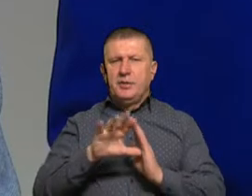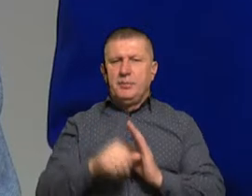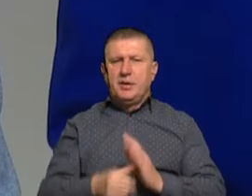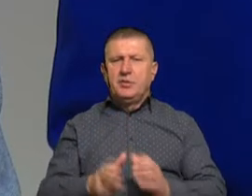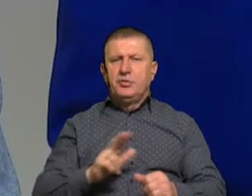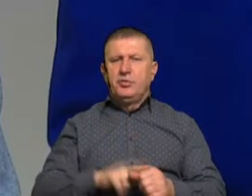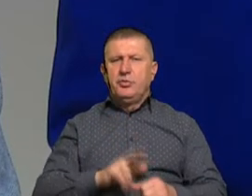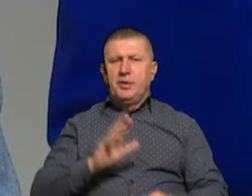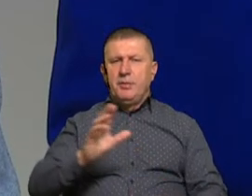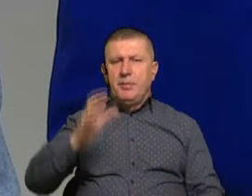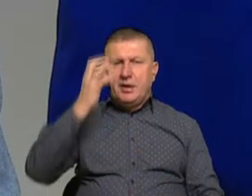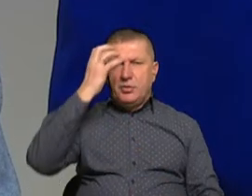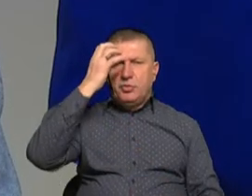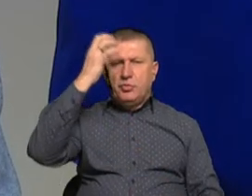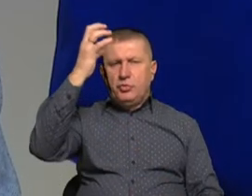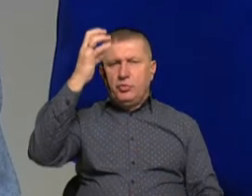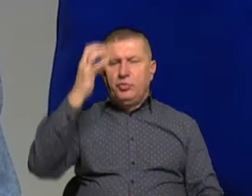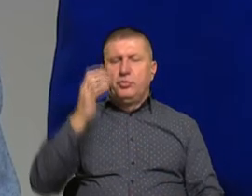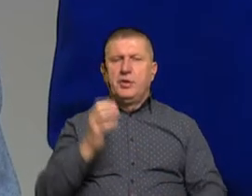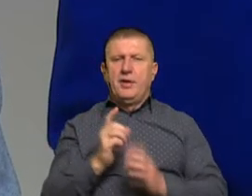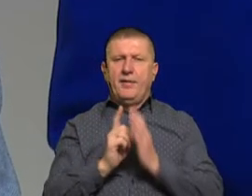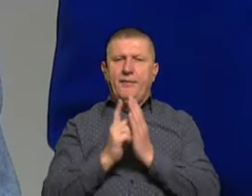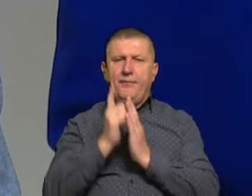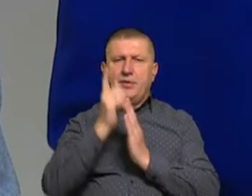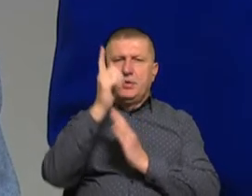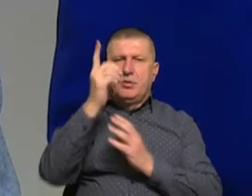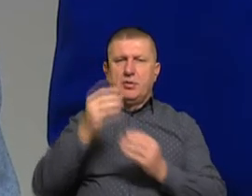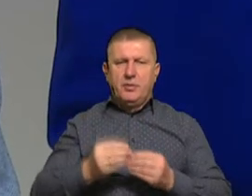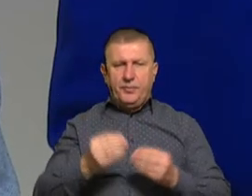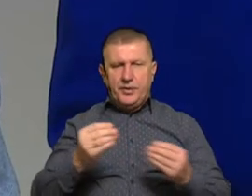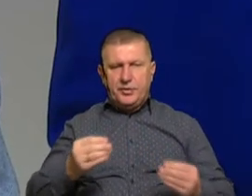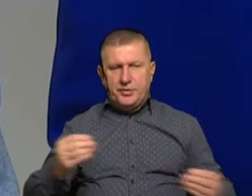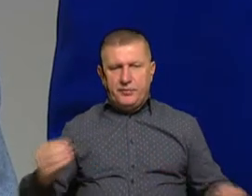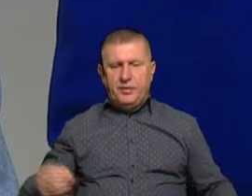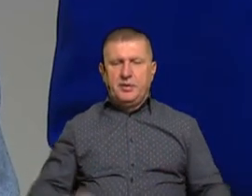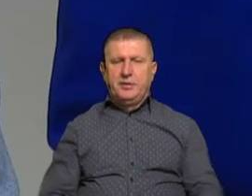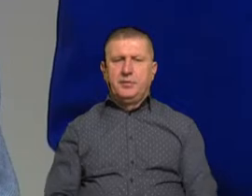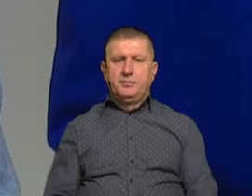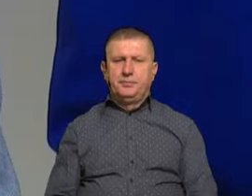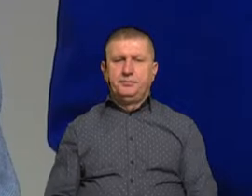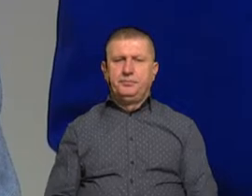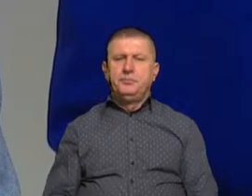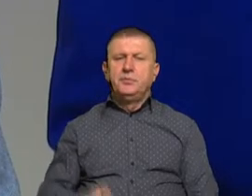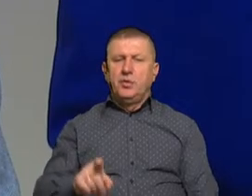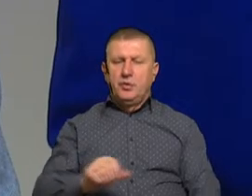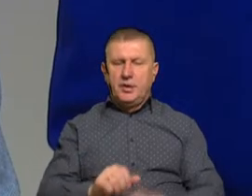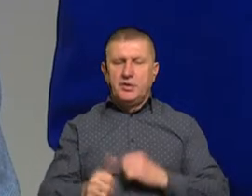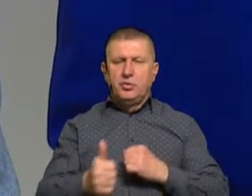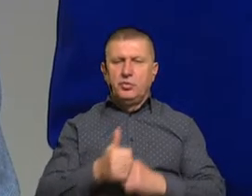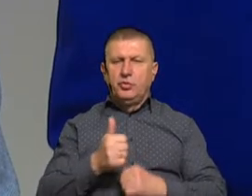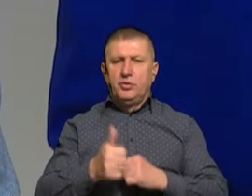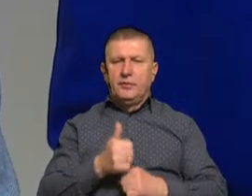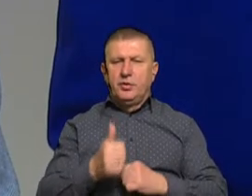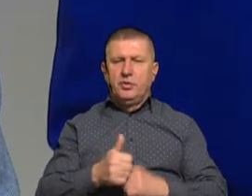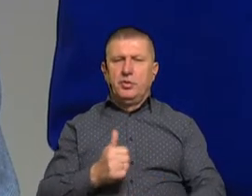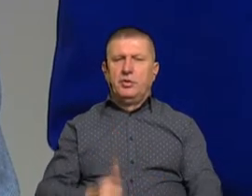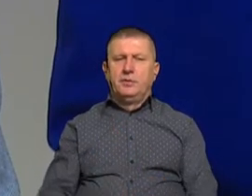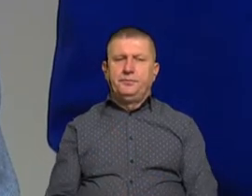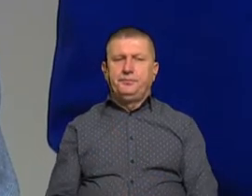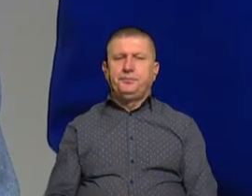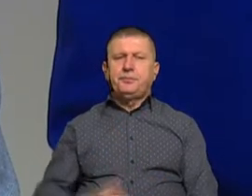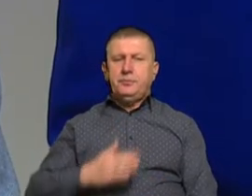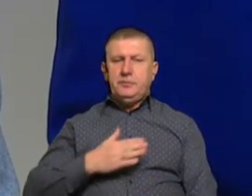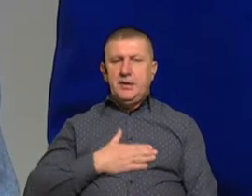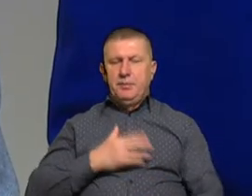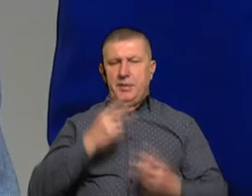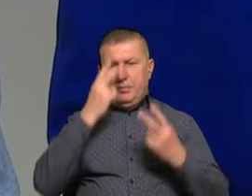wysoko rozwiniętą kulturę, bardzo dobrze się rozwija w każdej dziedzinie i to jest udowodnione. Więc tutaj mamy